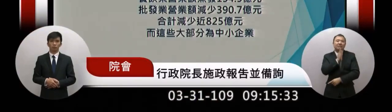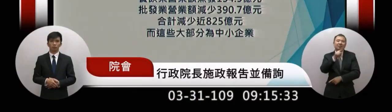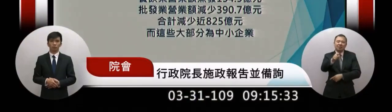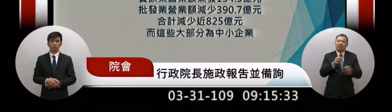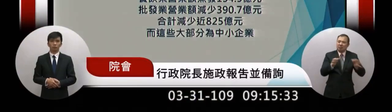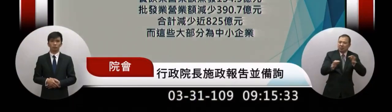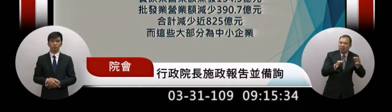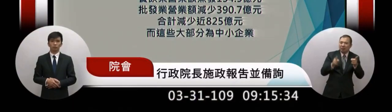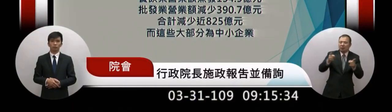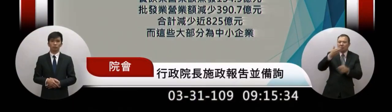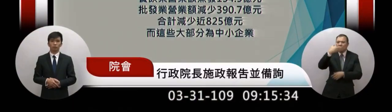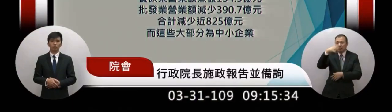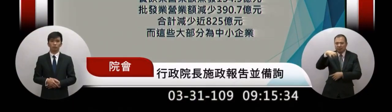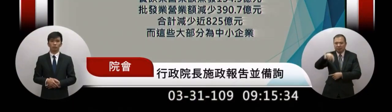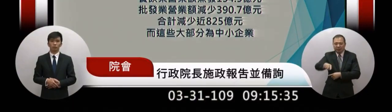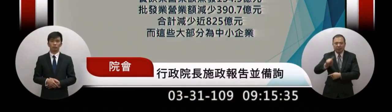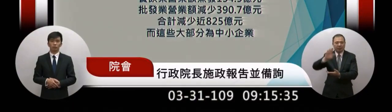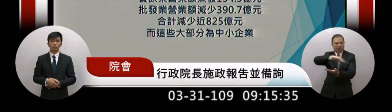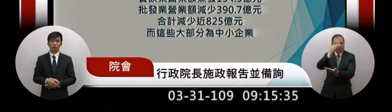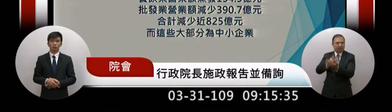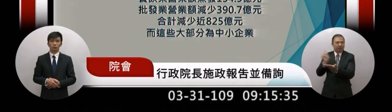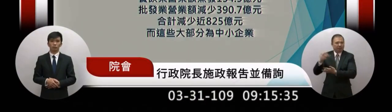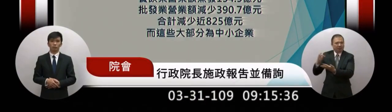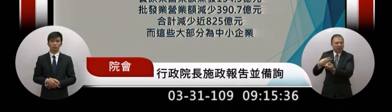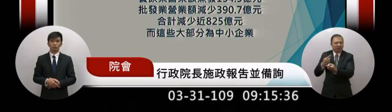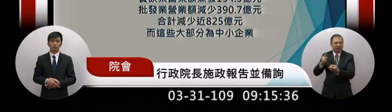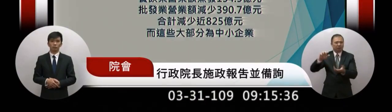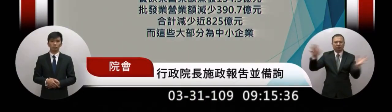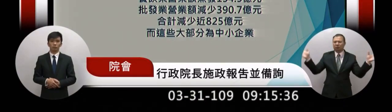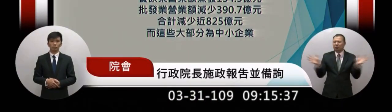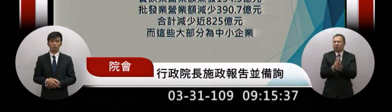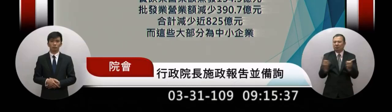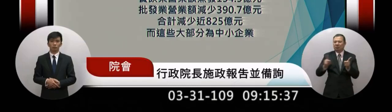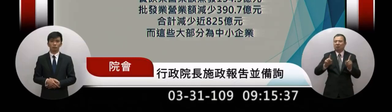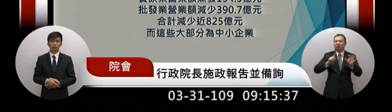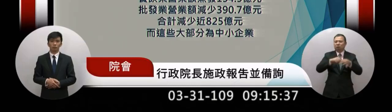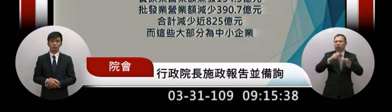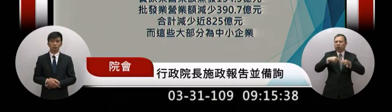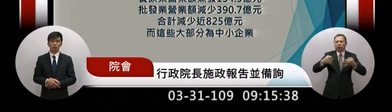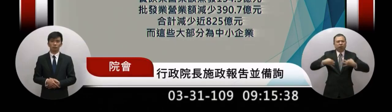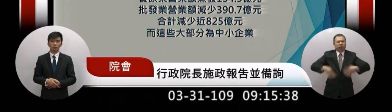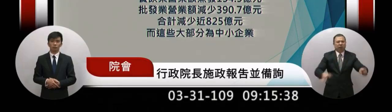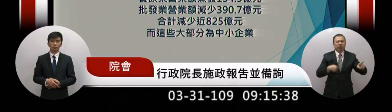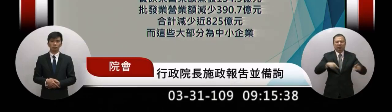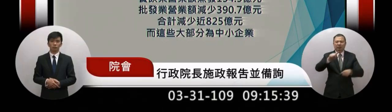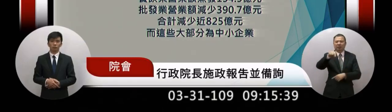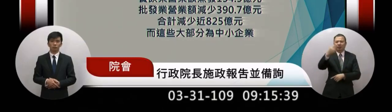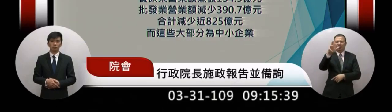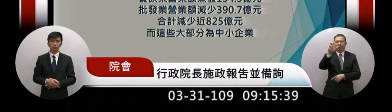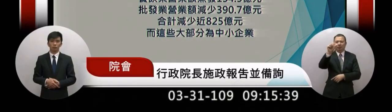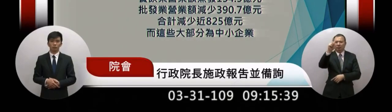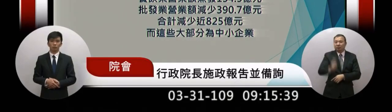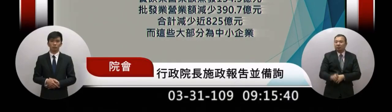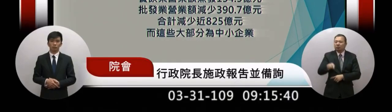这个全部减少大概825亿元吧，哈，整个营业额减少800多亿，是全面性，而这些大部分都